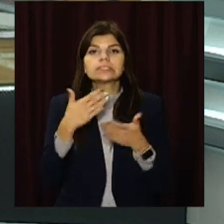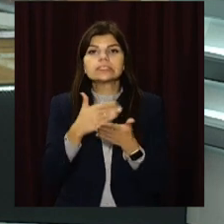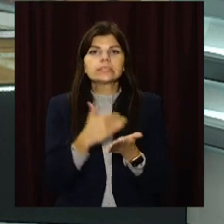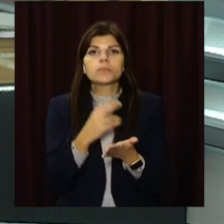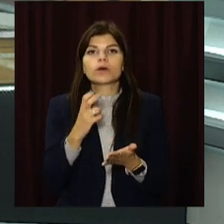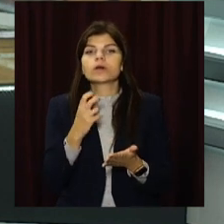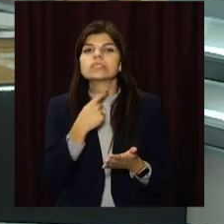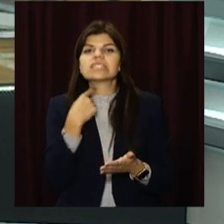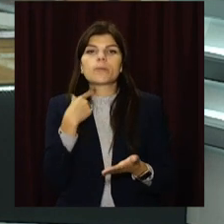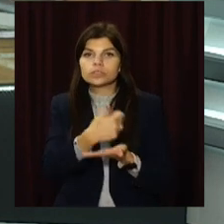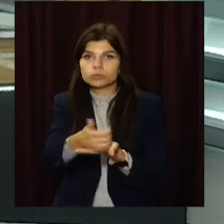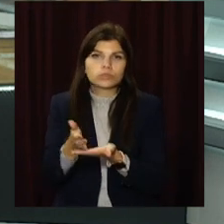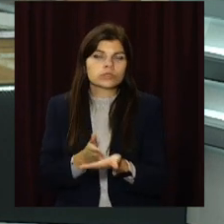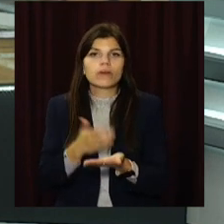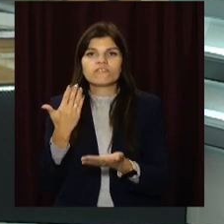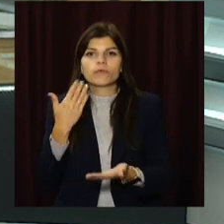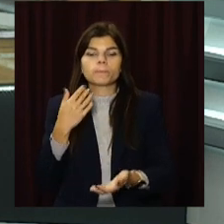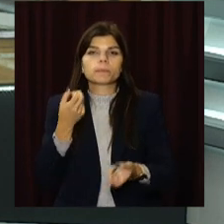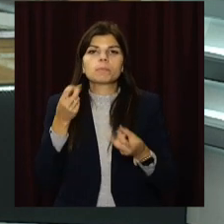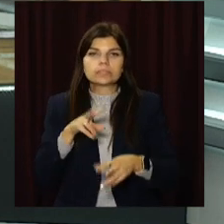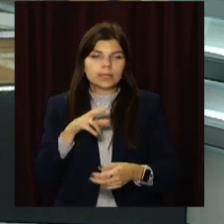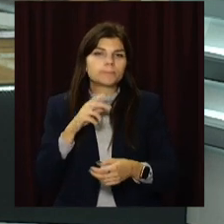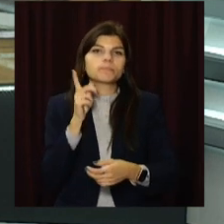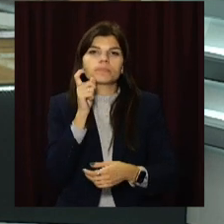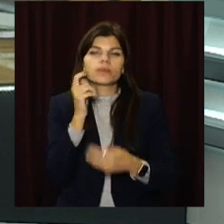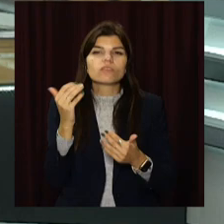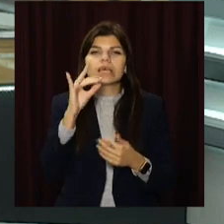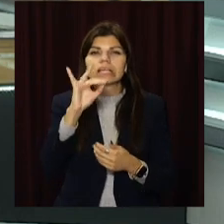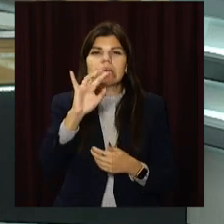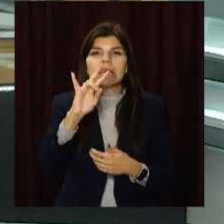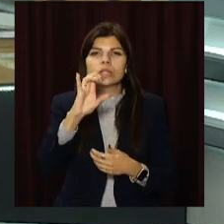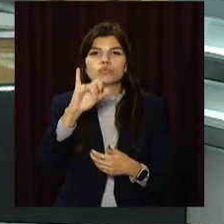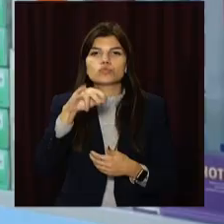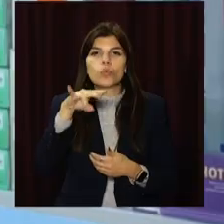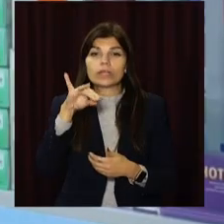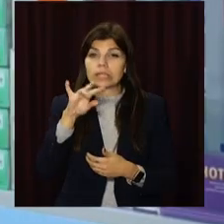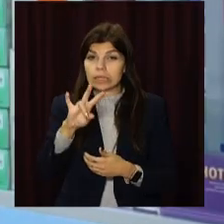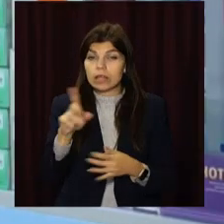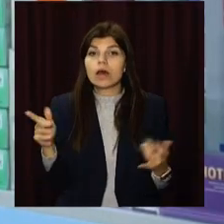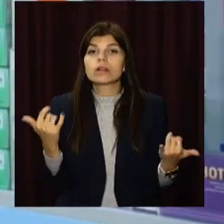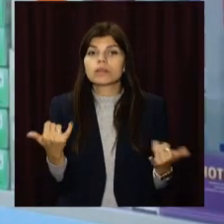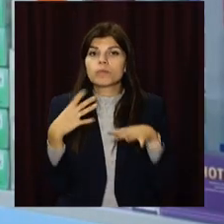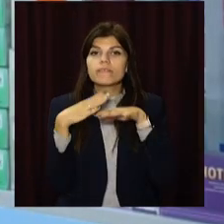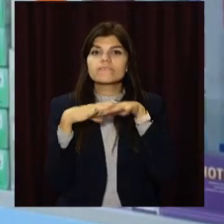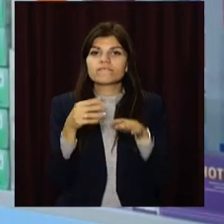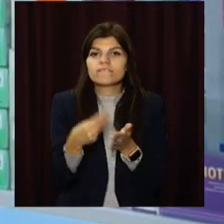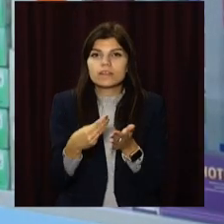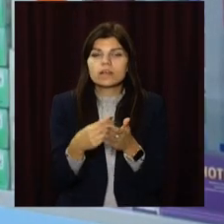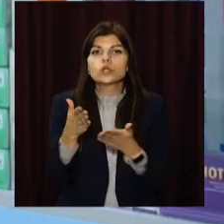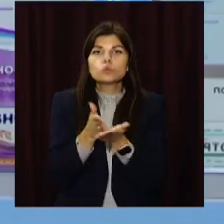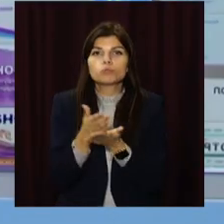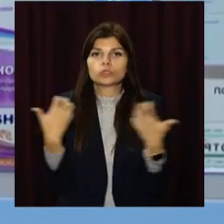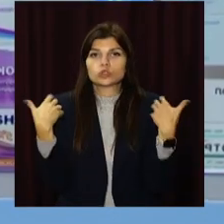забезпечення інсулінами. Раніше субвенцію розподіляли з держбюджету на місця. Тепер препарати фінансуватиме Національна служба